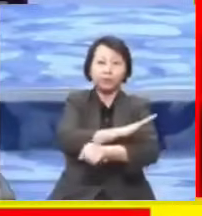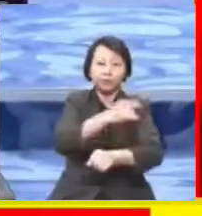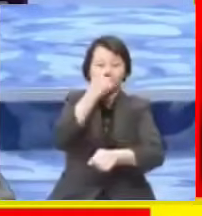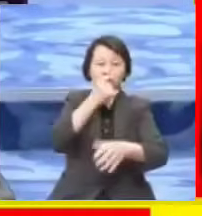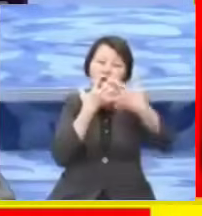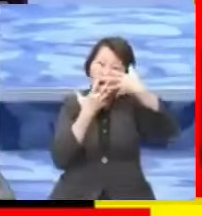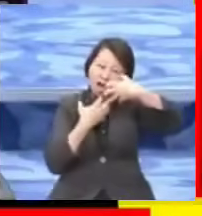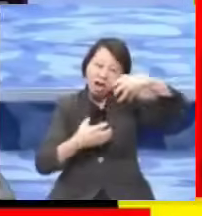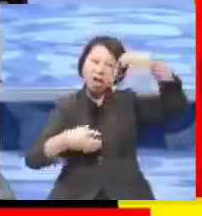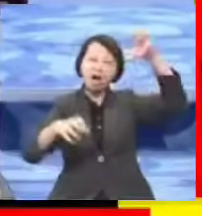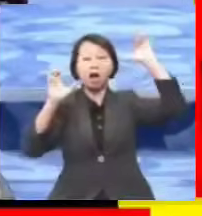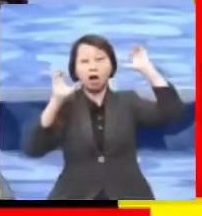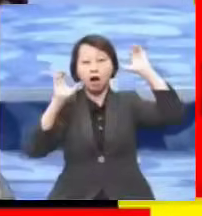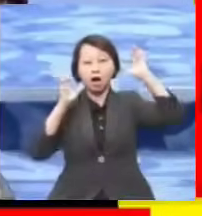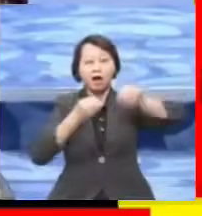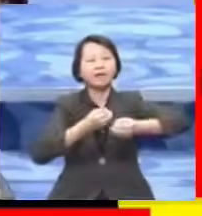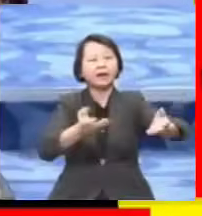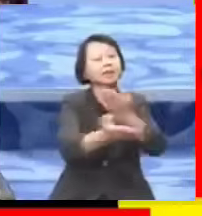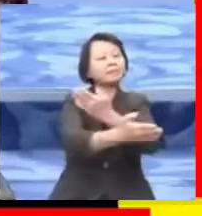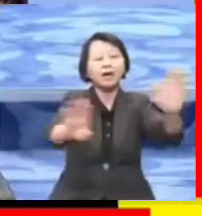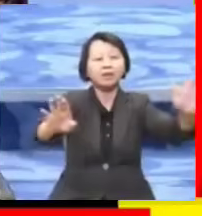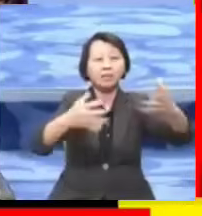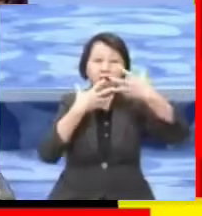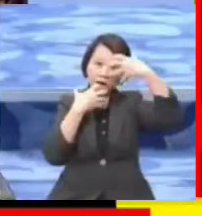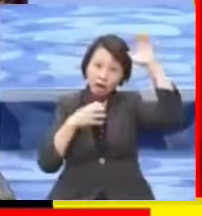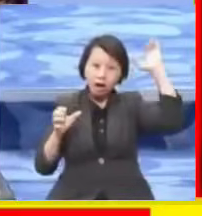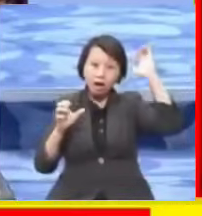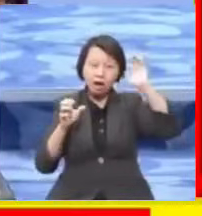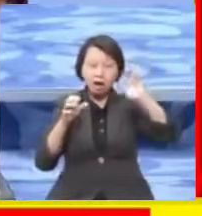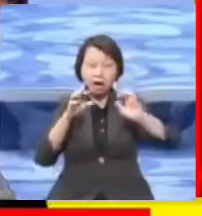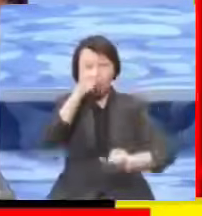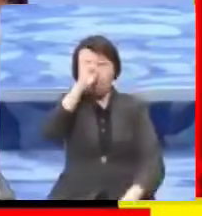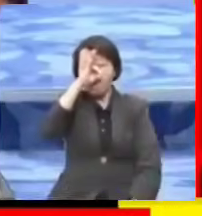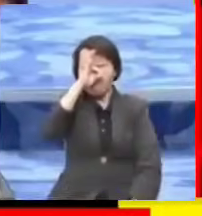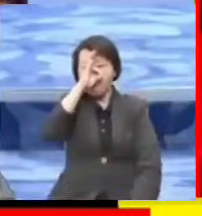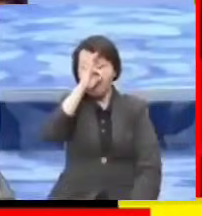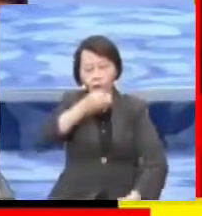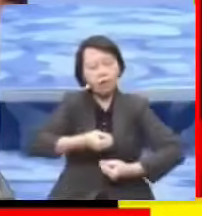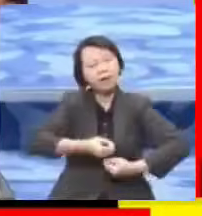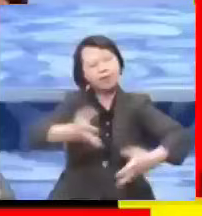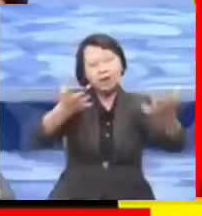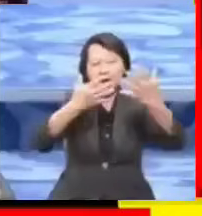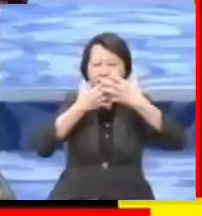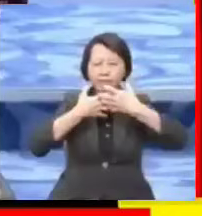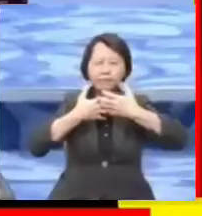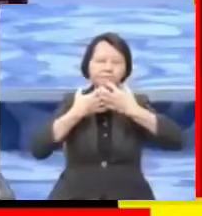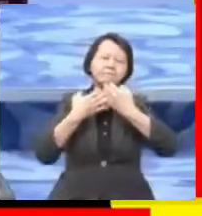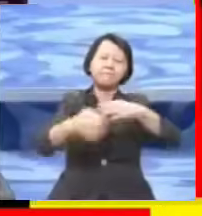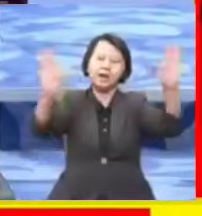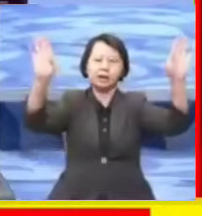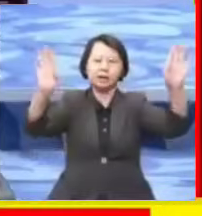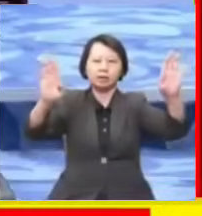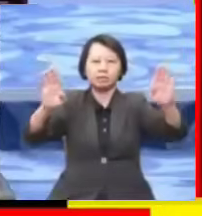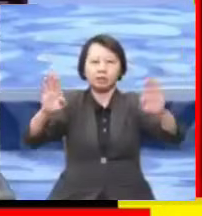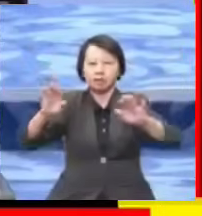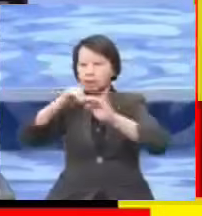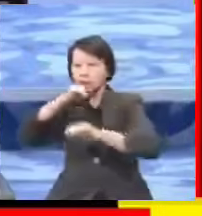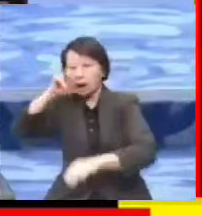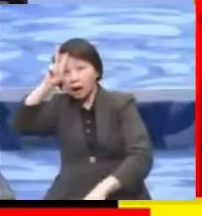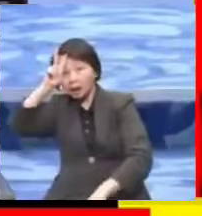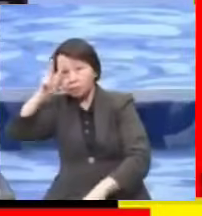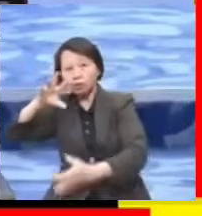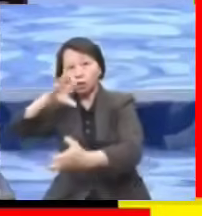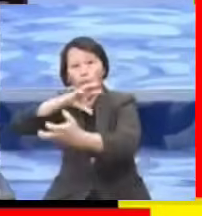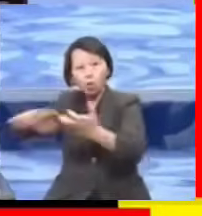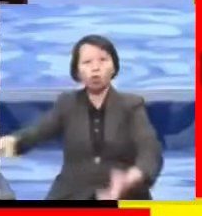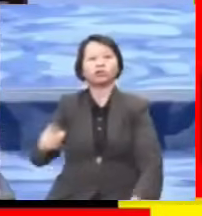singa, serigala ini, serigala, maknanya hancur kambing-kambing ini di